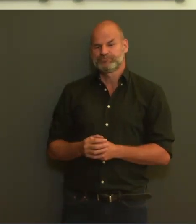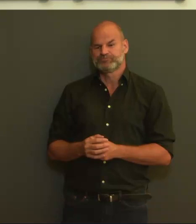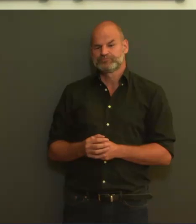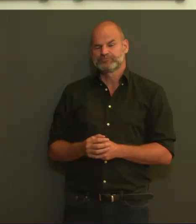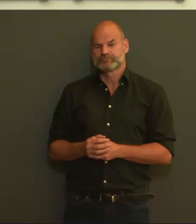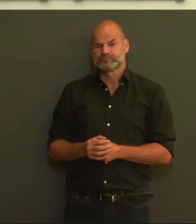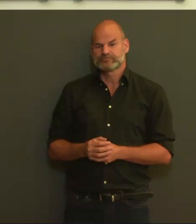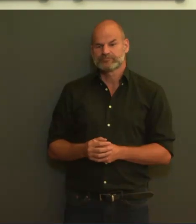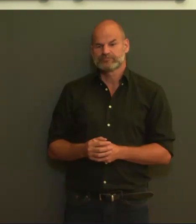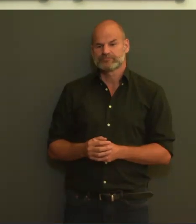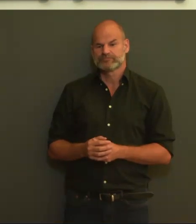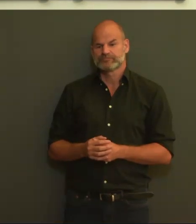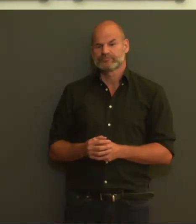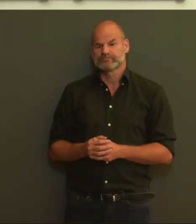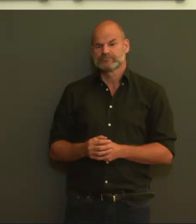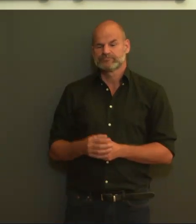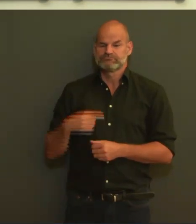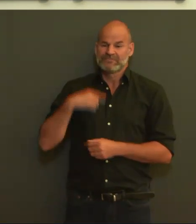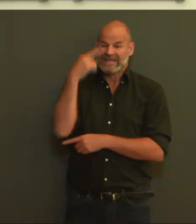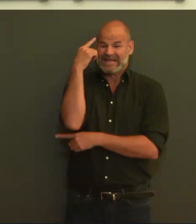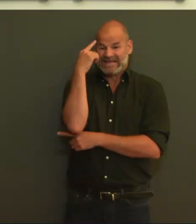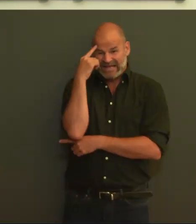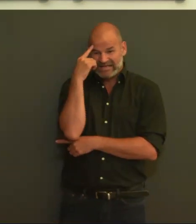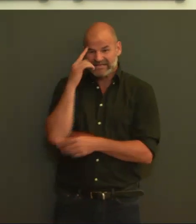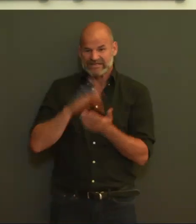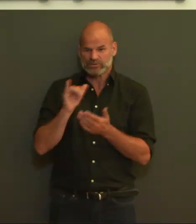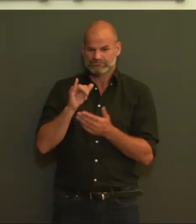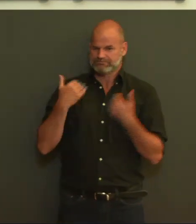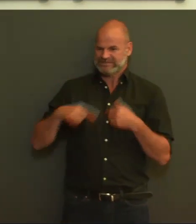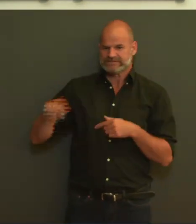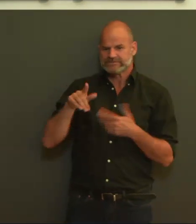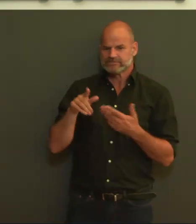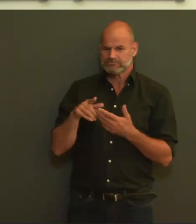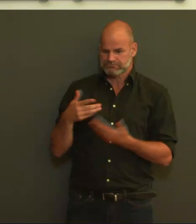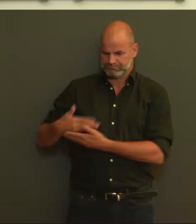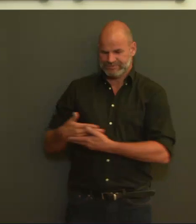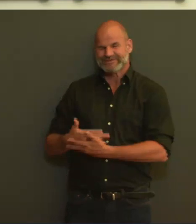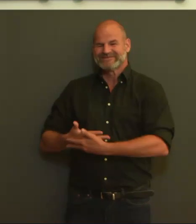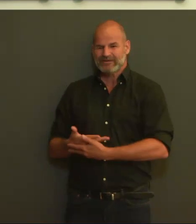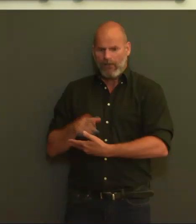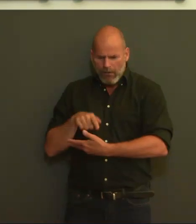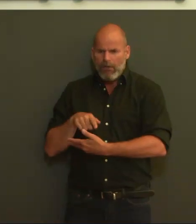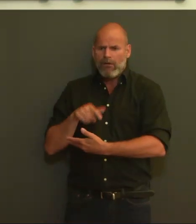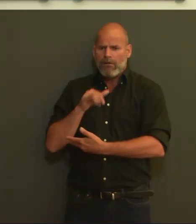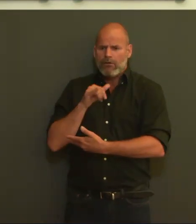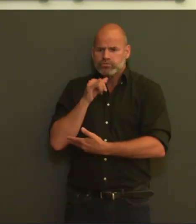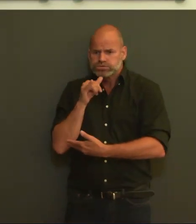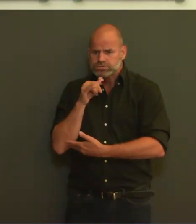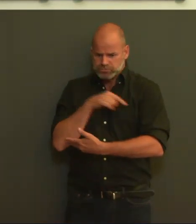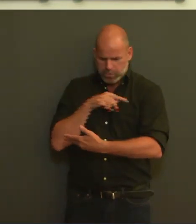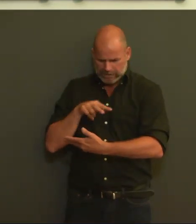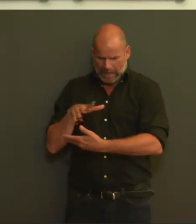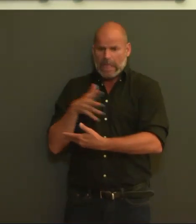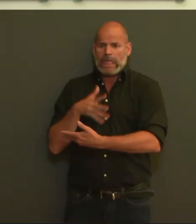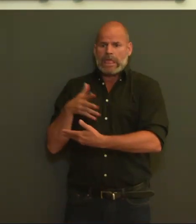van ongerustheid en voorzorg die genomen wordt wanneer zo'n klein kindje symptomen ontwikkelt, zoals koorts, en wanneer